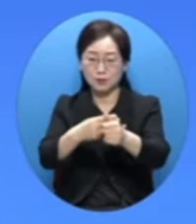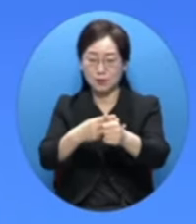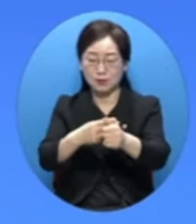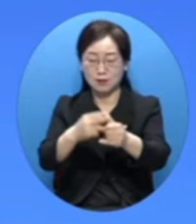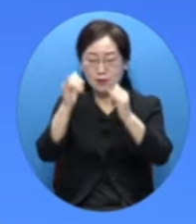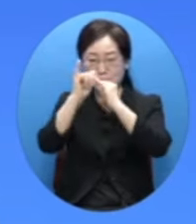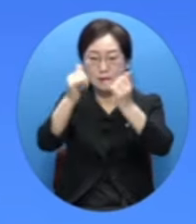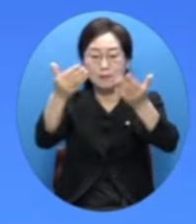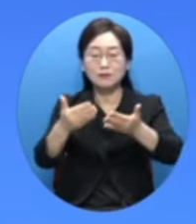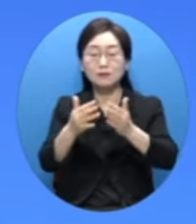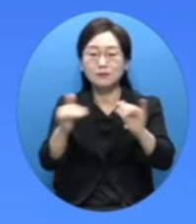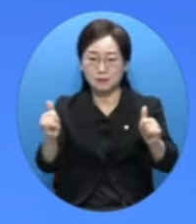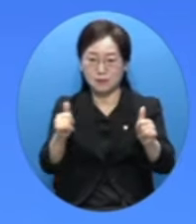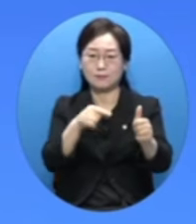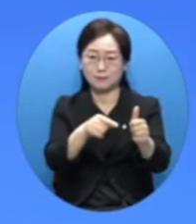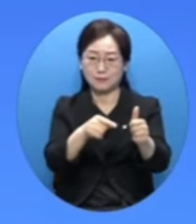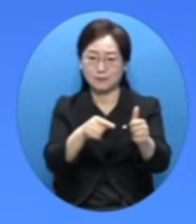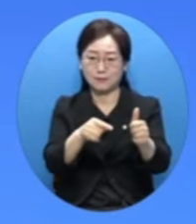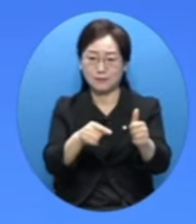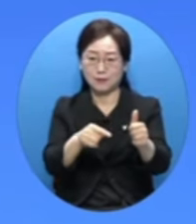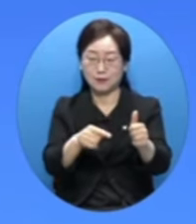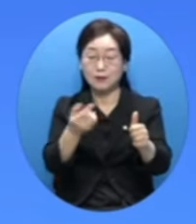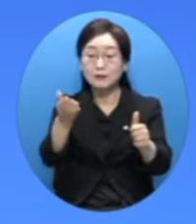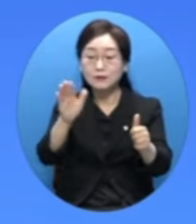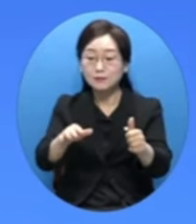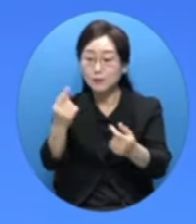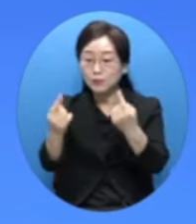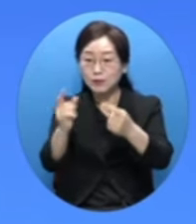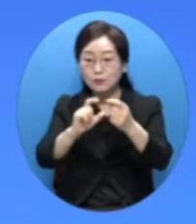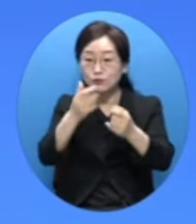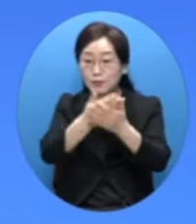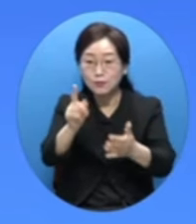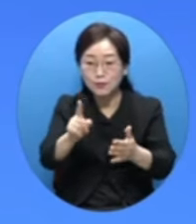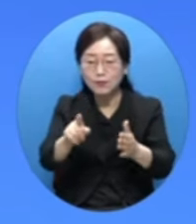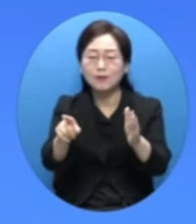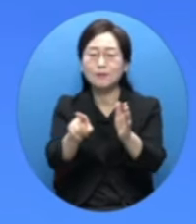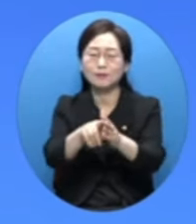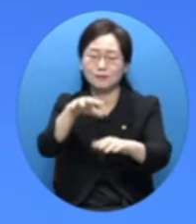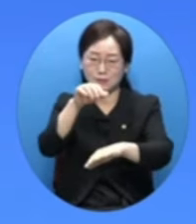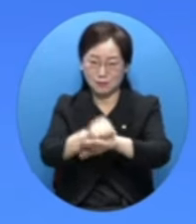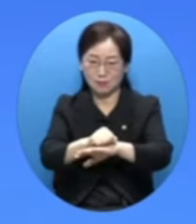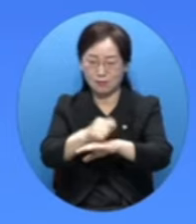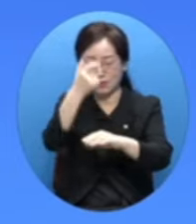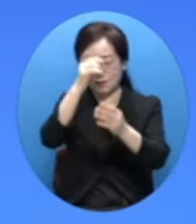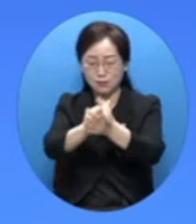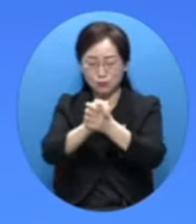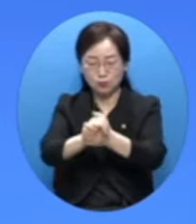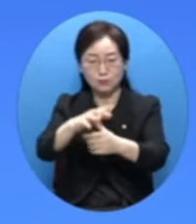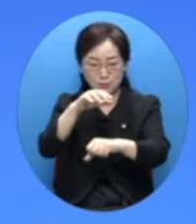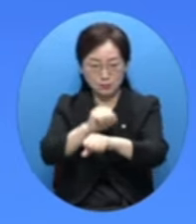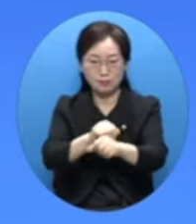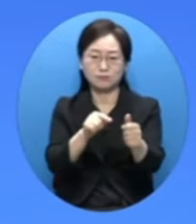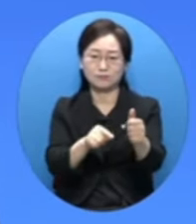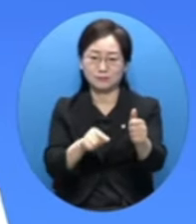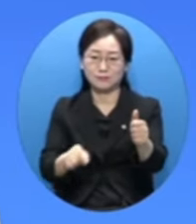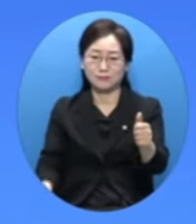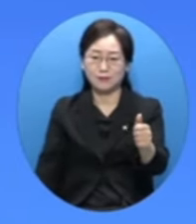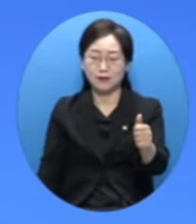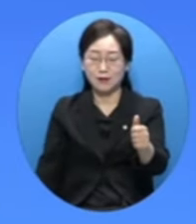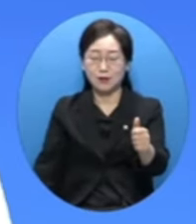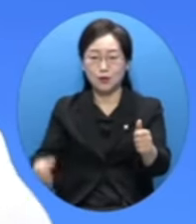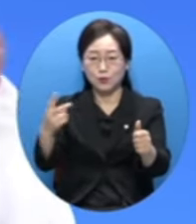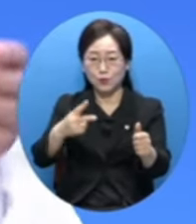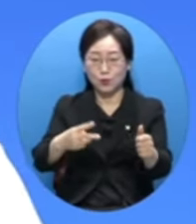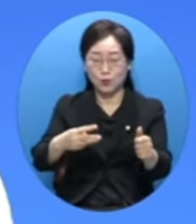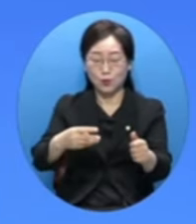받은 사람인데 그것보다 더 중요한 것이 신앙인이요 기도의 사람이라고 하는 것입니다. 그래서 그것도